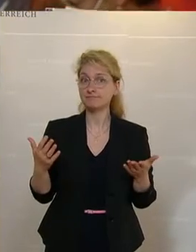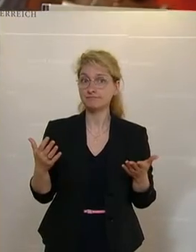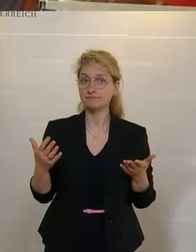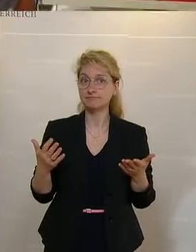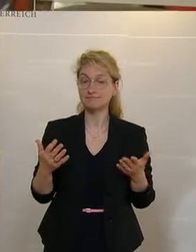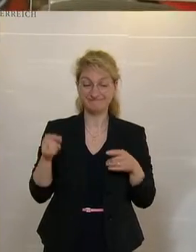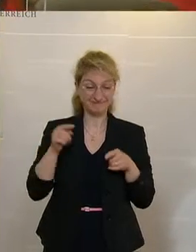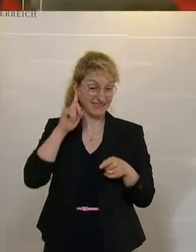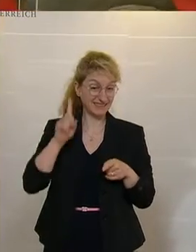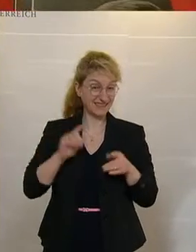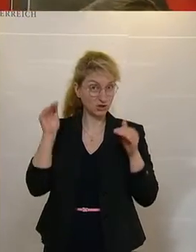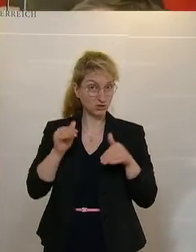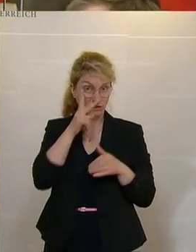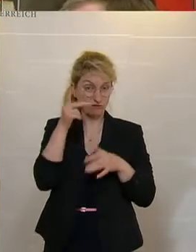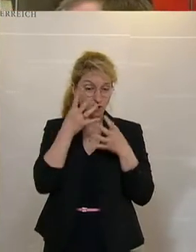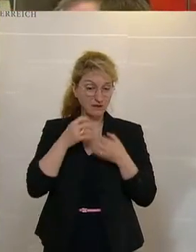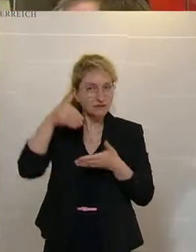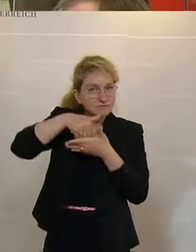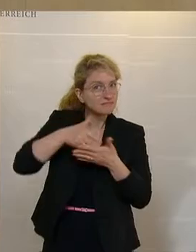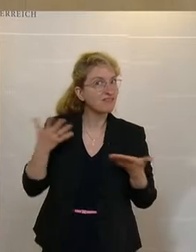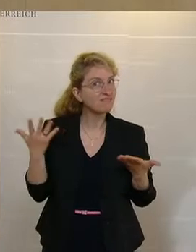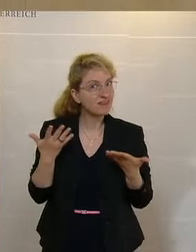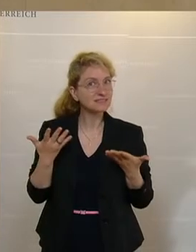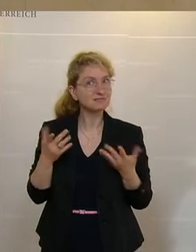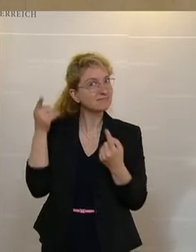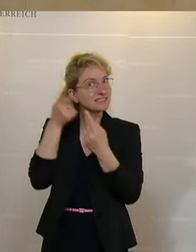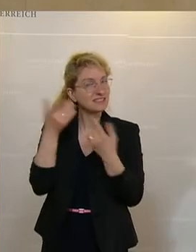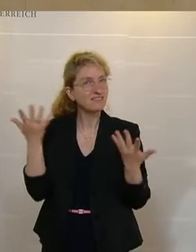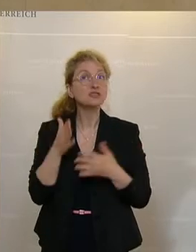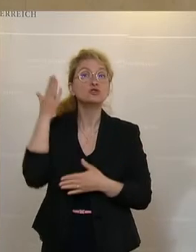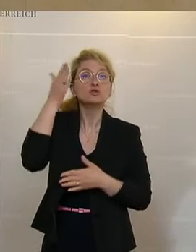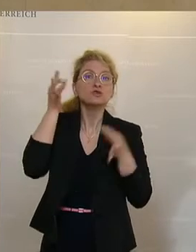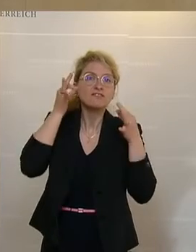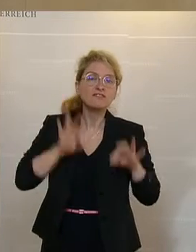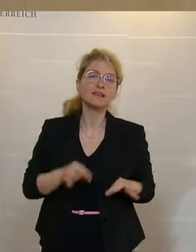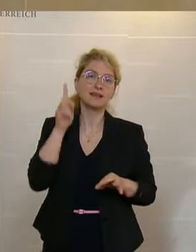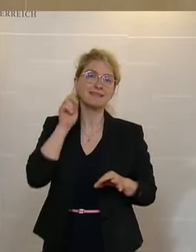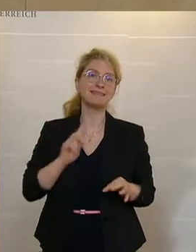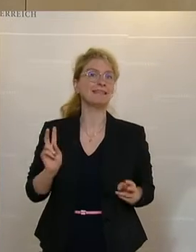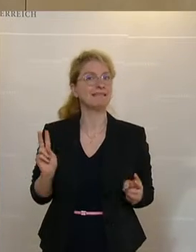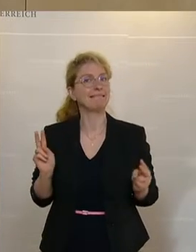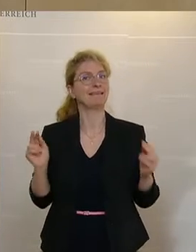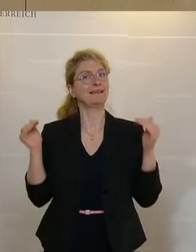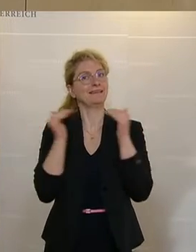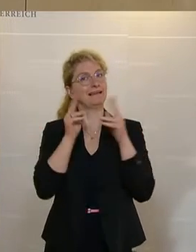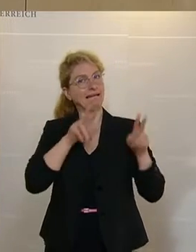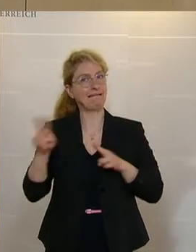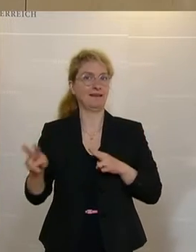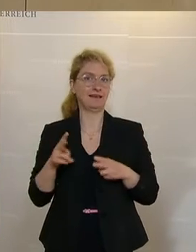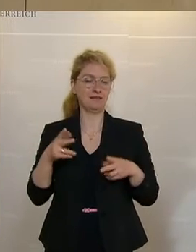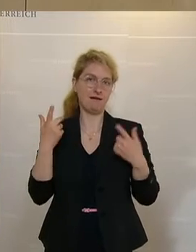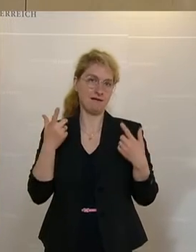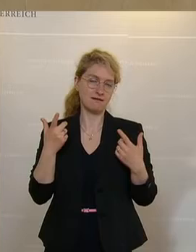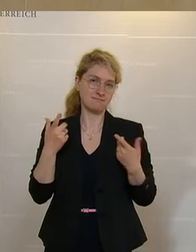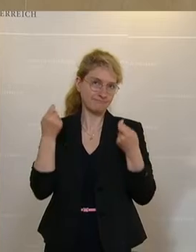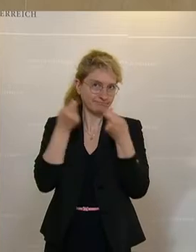Wofür steht das Begehren? Das Begehren steht für eine zukunftsfähige, tiergerechte Landwirtschaft. Es steht für öffentliche Mittel, die